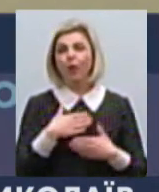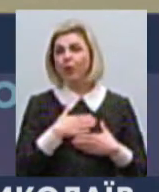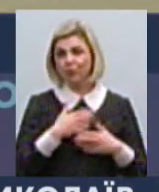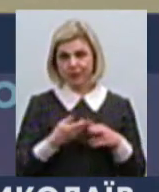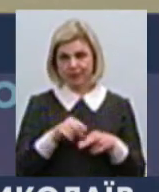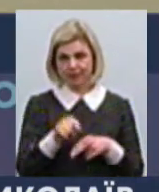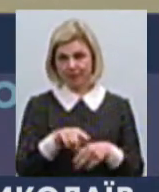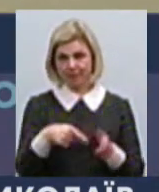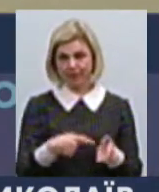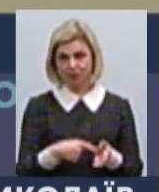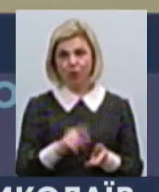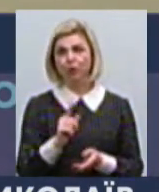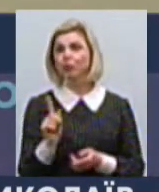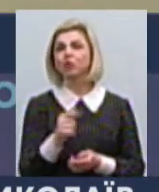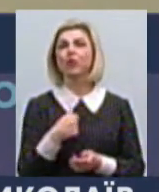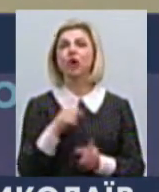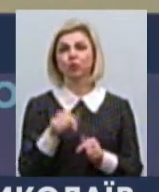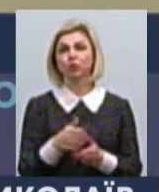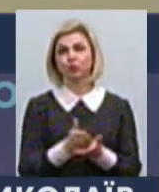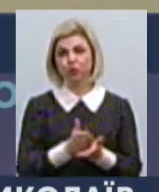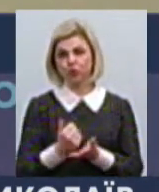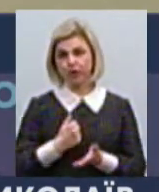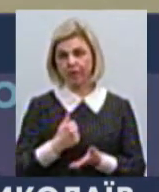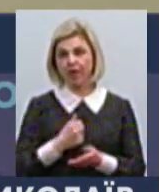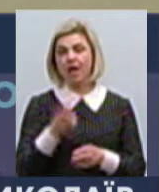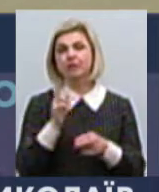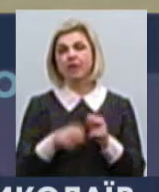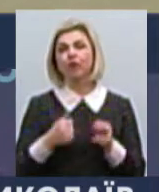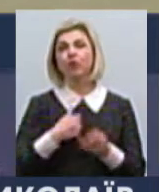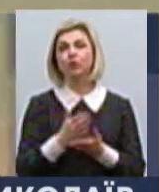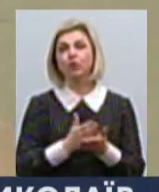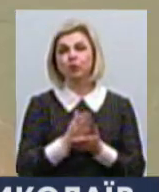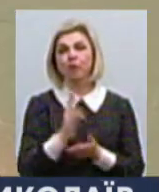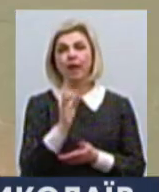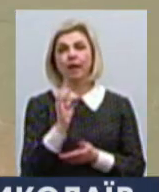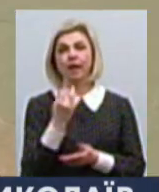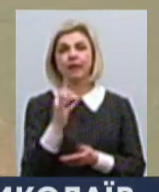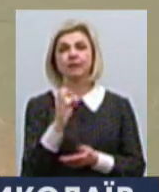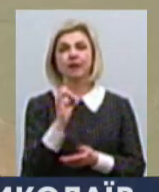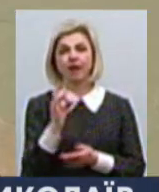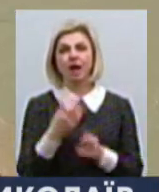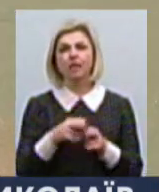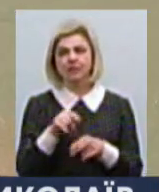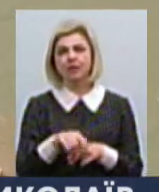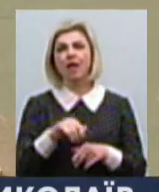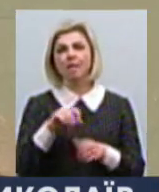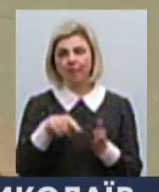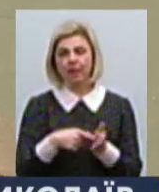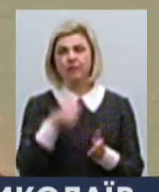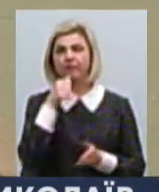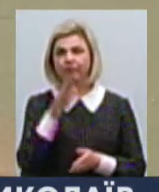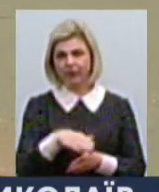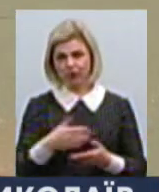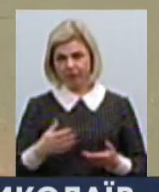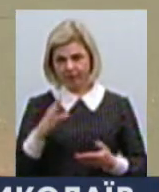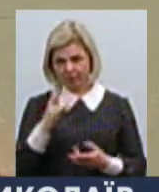Я люблю це місто, тому що я тут служив. Закінчував службу на крейсері. Для мене це місто на все життя в пам'яті. Я